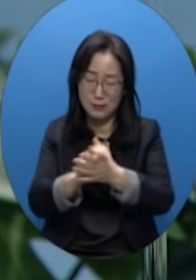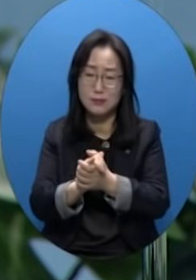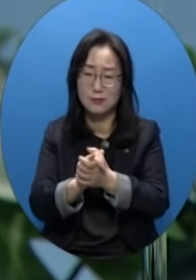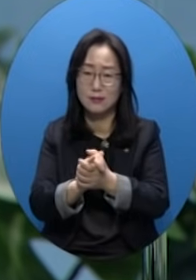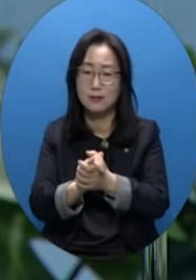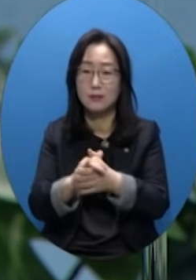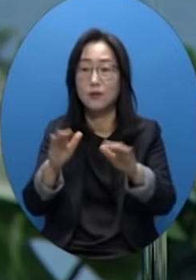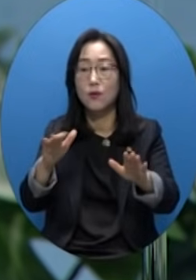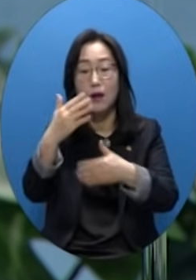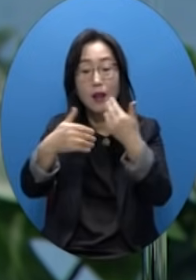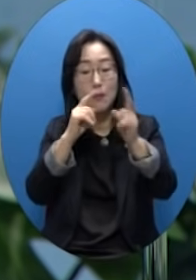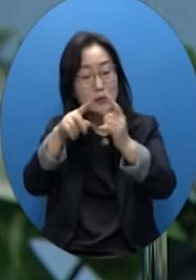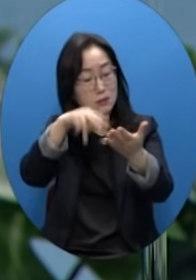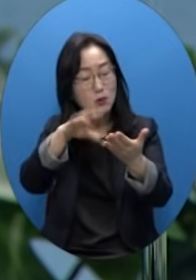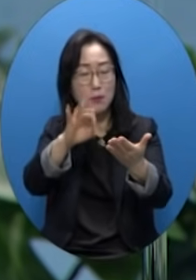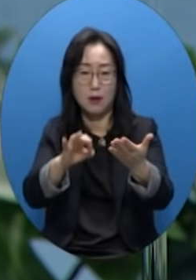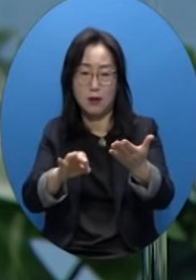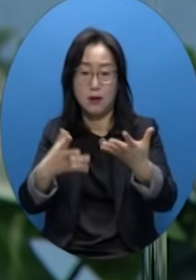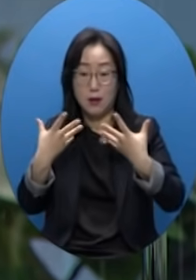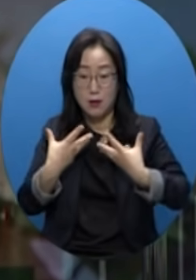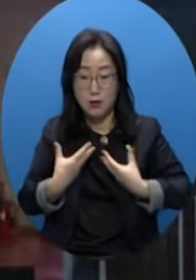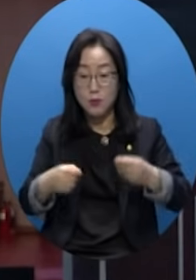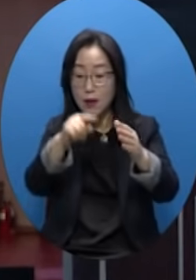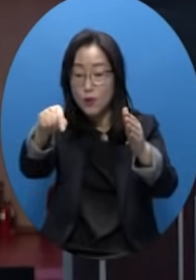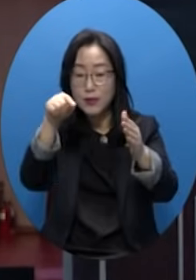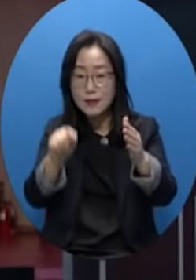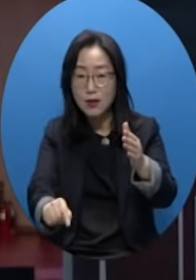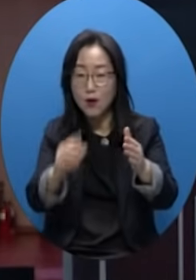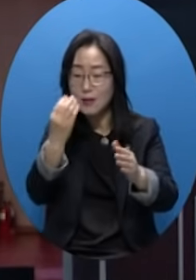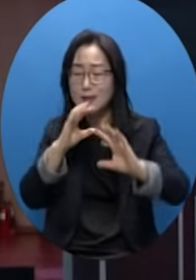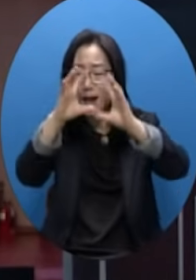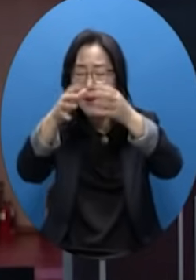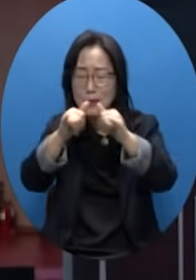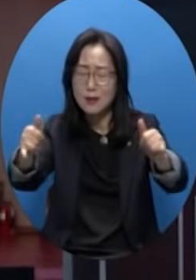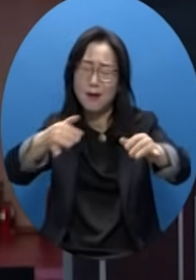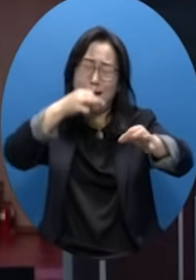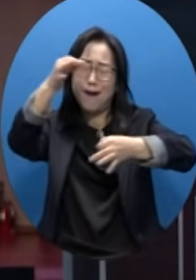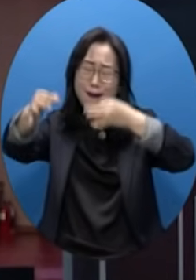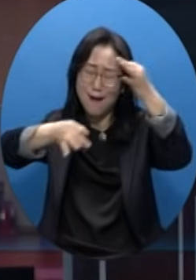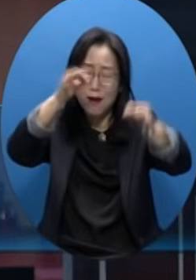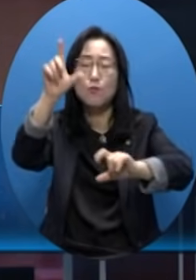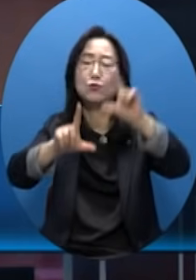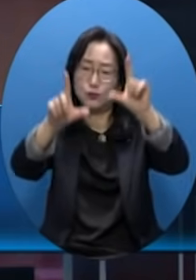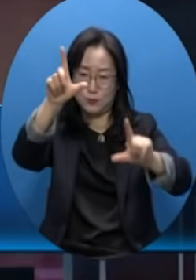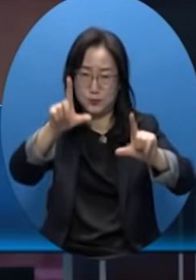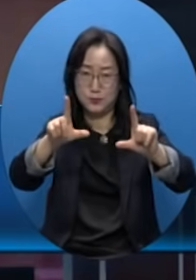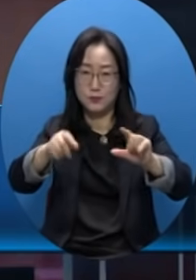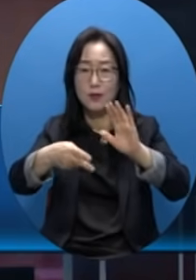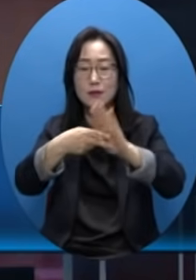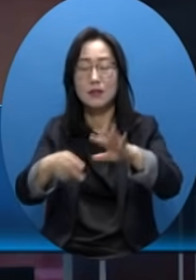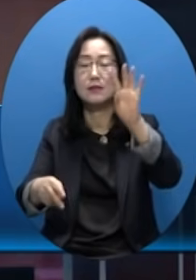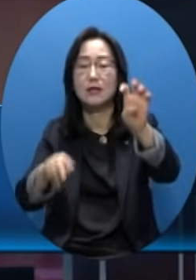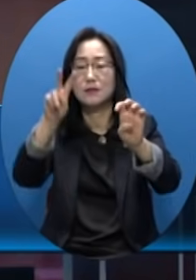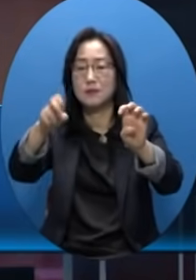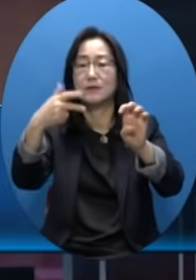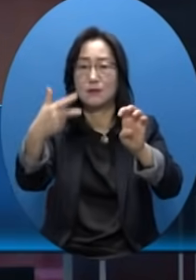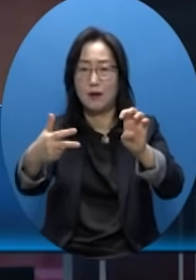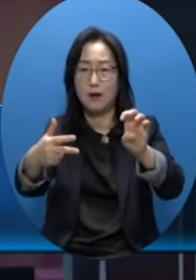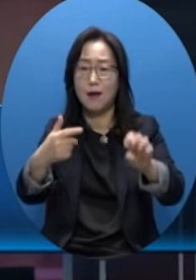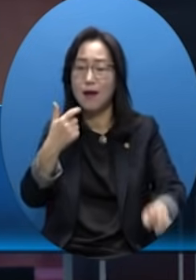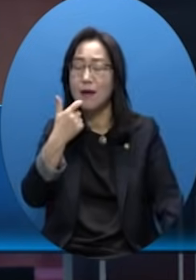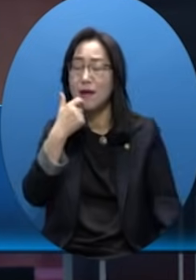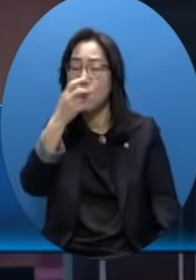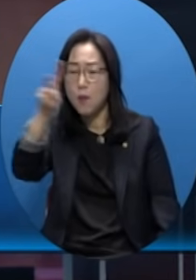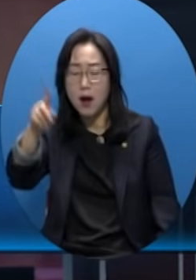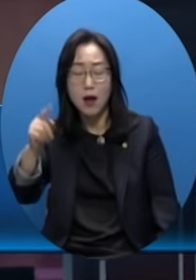올 성 와서 보니까 절망 건대 이 사람의 3 부르짖는 장면이 나옵니다 이 4살 짱 27 짤입니다 영업